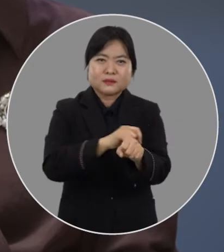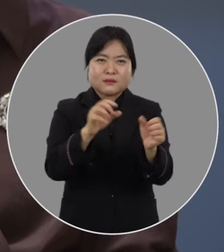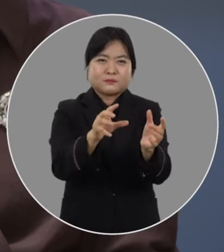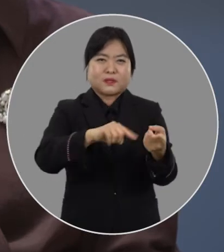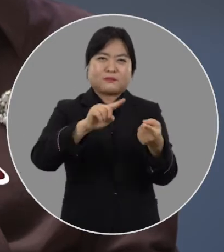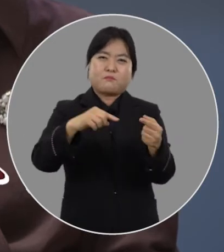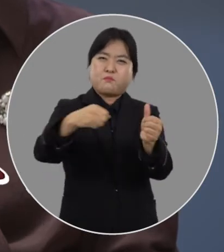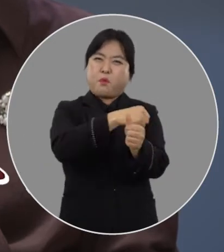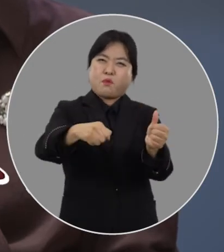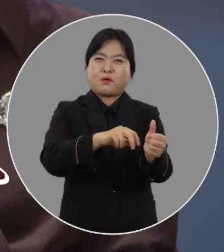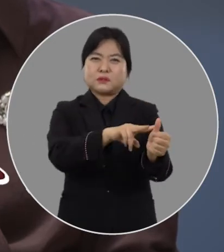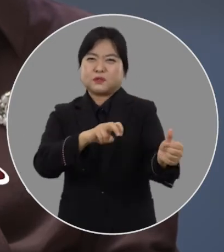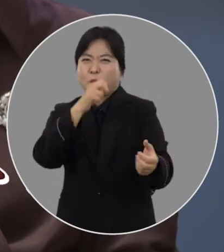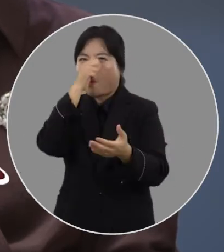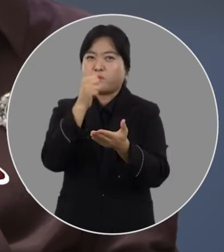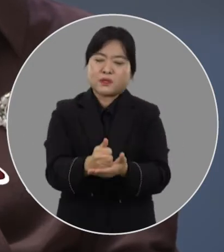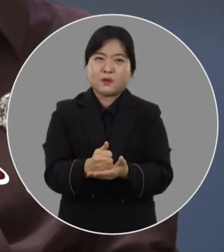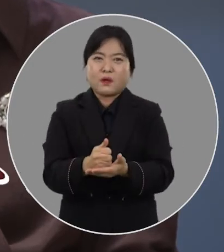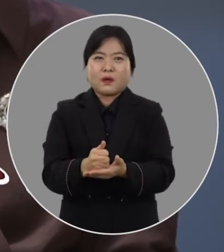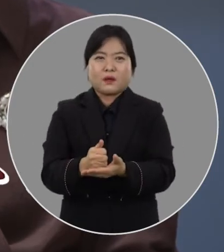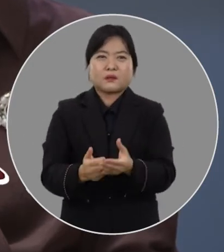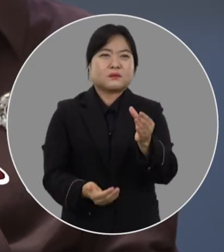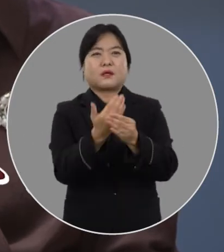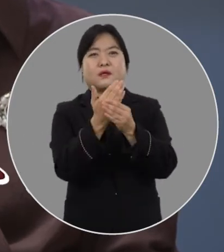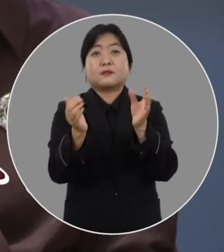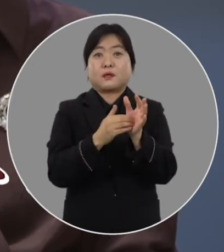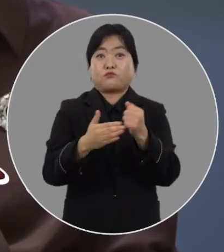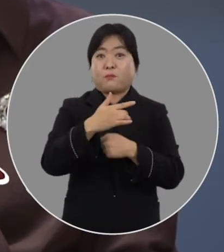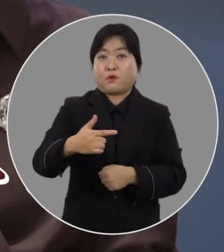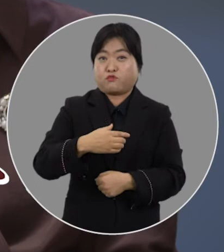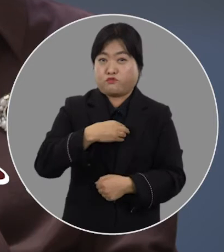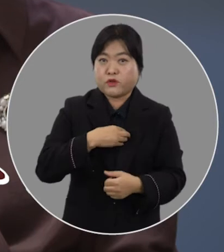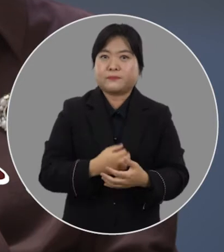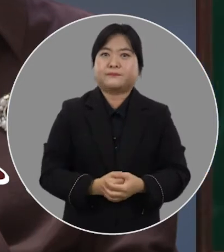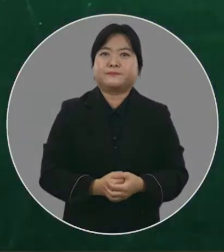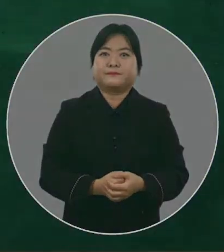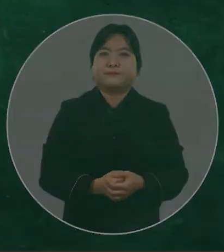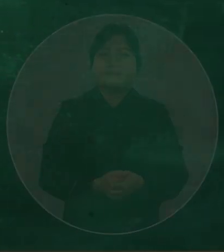대한 폭력, 증오범죄로 이어진다는 점에서도 매우 위험하다고 하겠습니다.